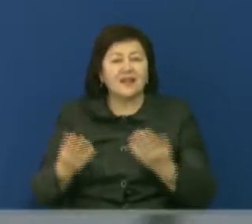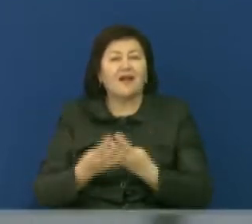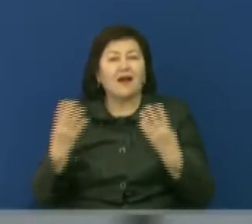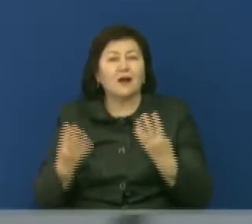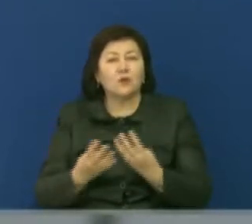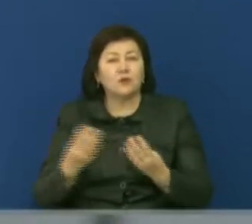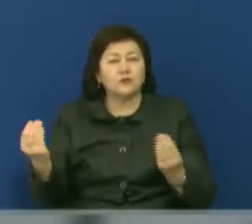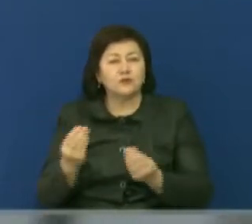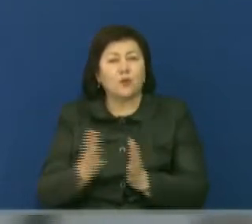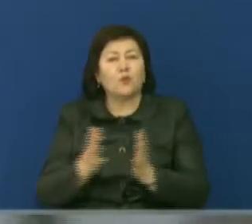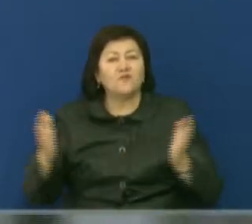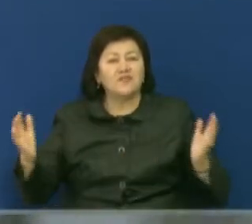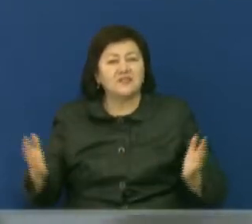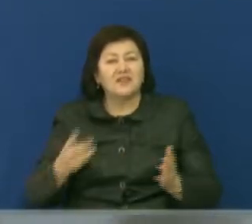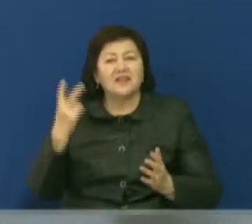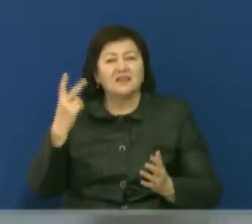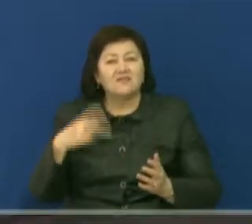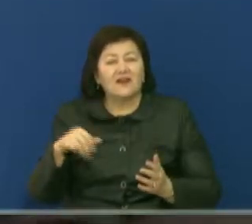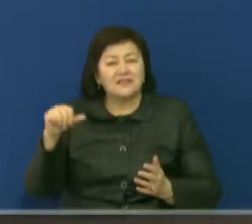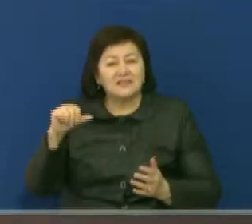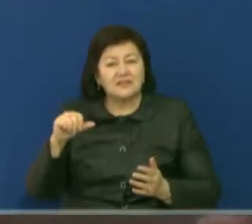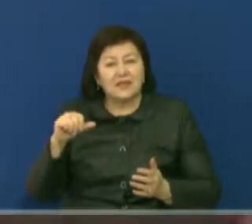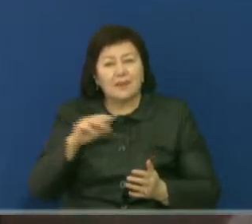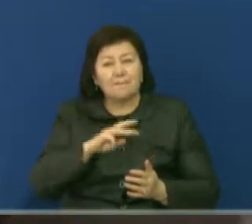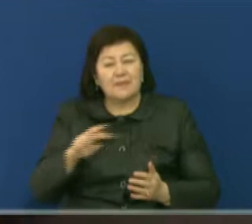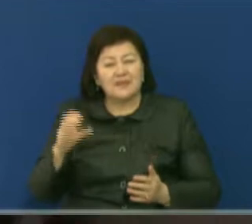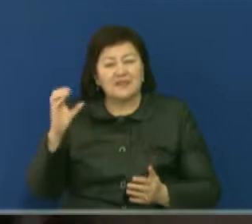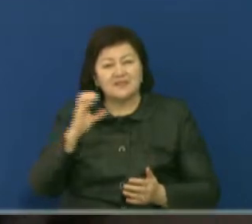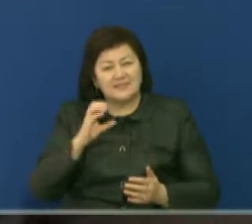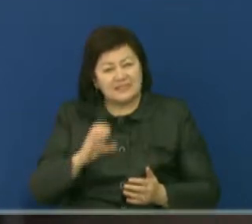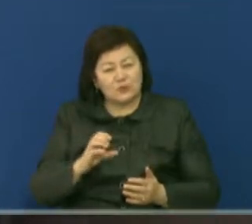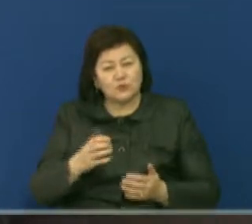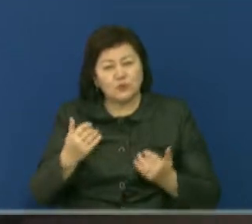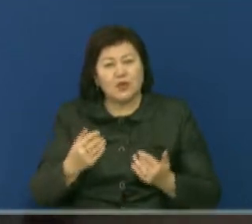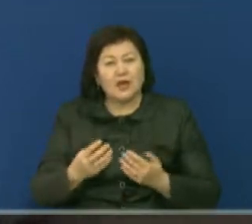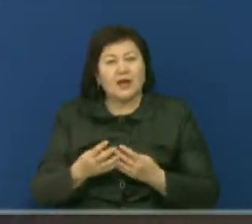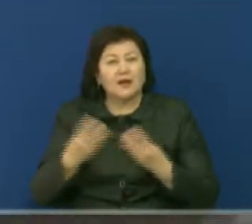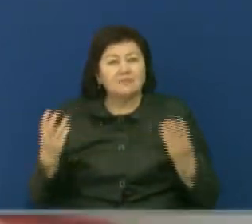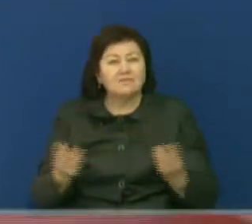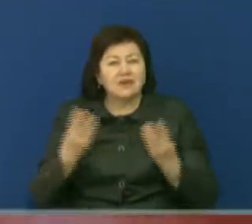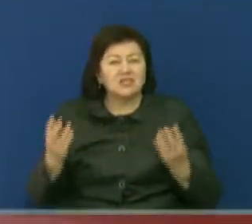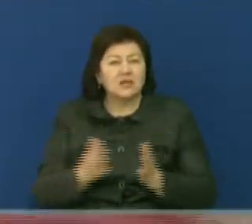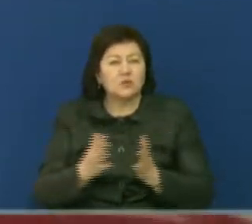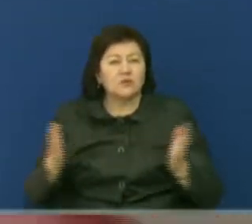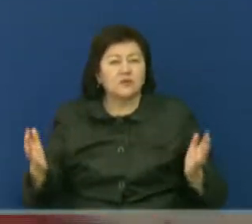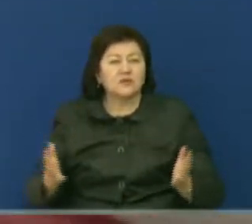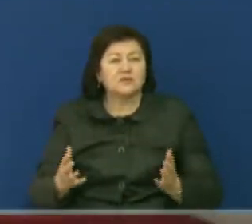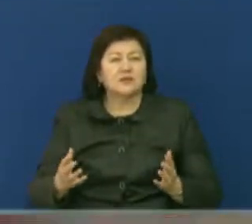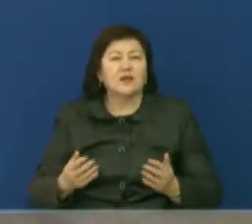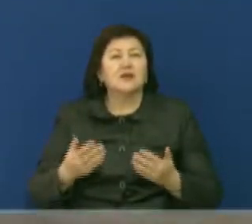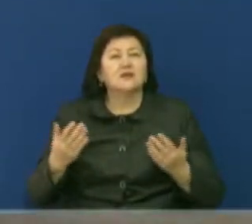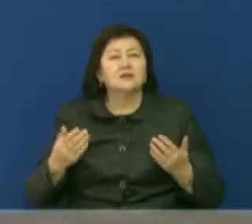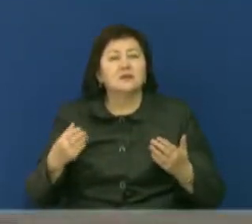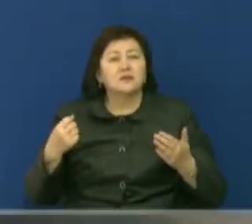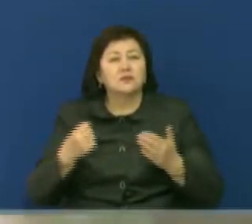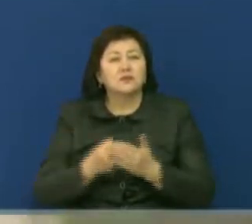ветра, скорость которого достигла 20 метров в секунду, огонь начал мгновенно распространяться. 10 мая во второй половине дня пожар достиг жилых домов